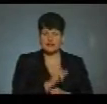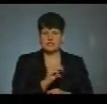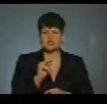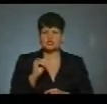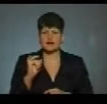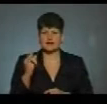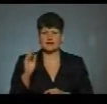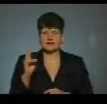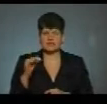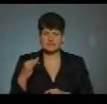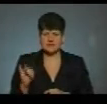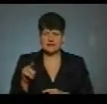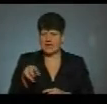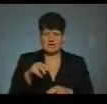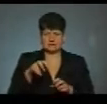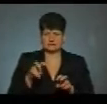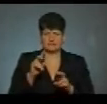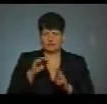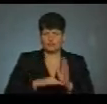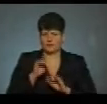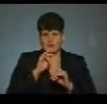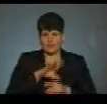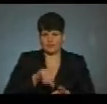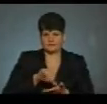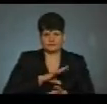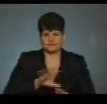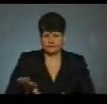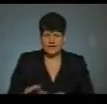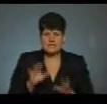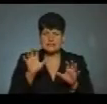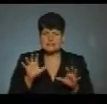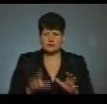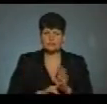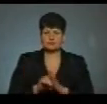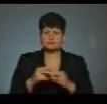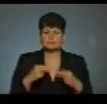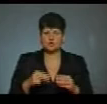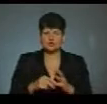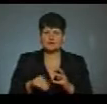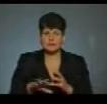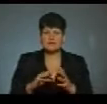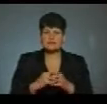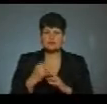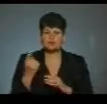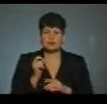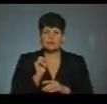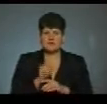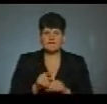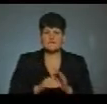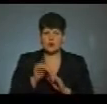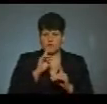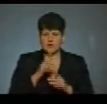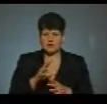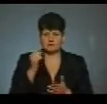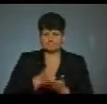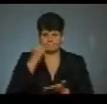депутатської групи «За майбутнє» на засіданні не були. Закон про запровадження ринку землі сільськогосподарського призначення Верховна Рада ухвалила